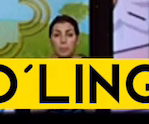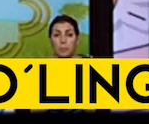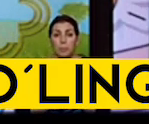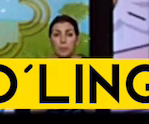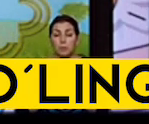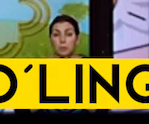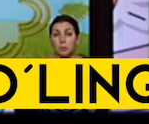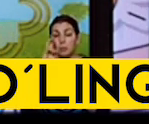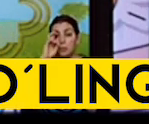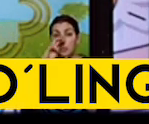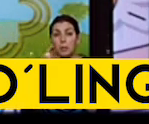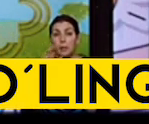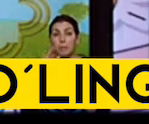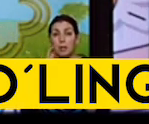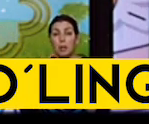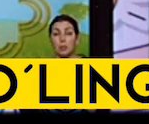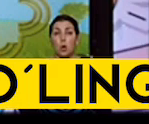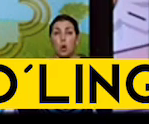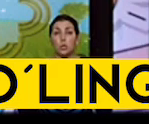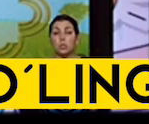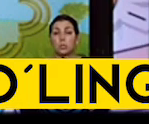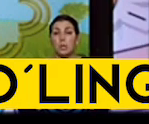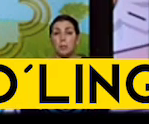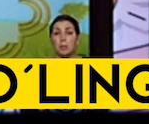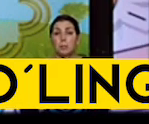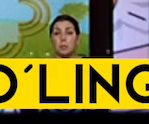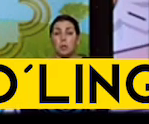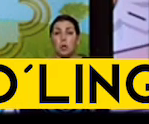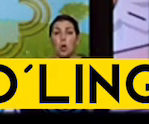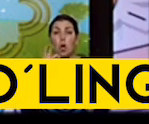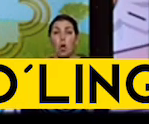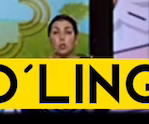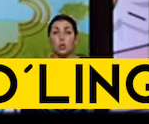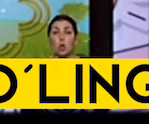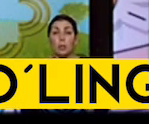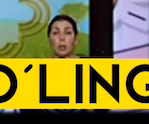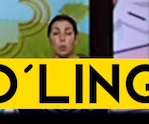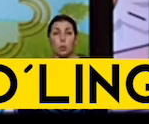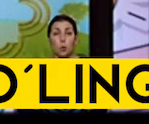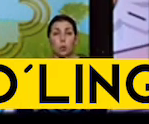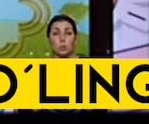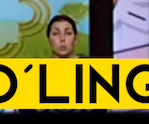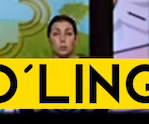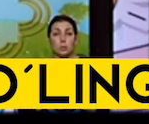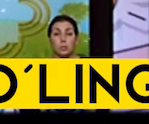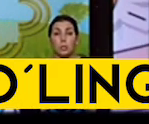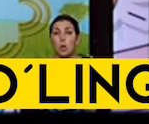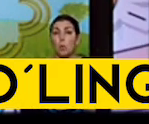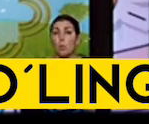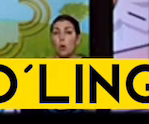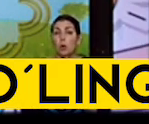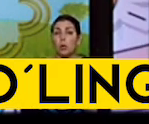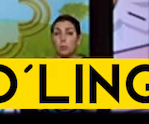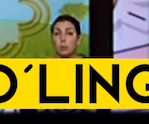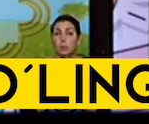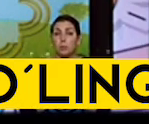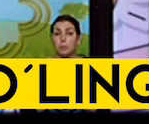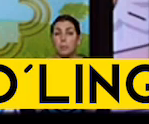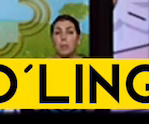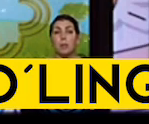Demak, davlatning qolishining sababi ozodalik bo'lgani uchun, boylik bo'lgani